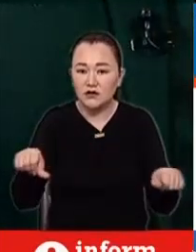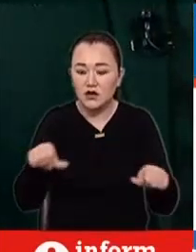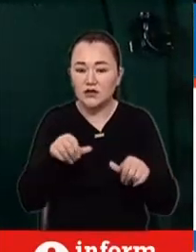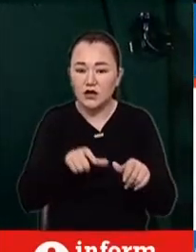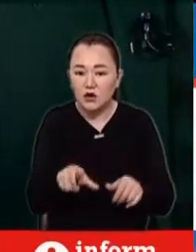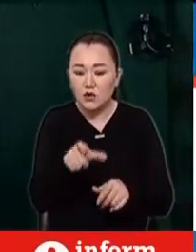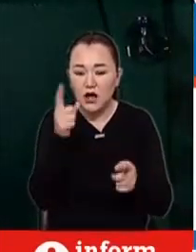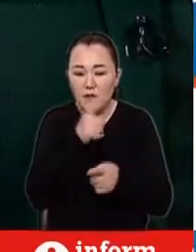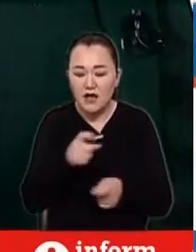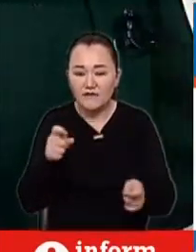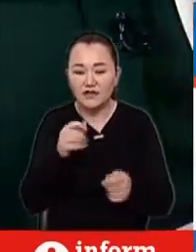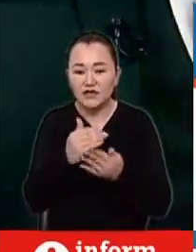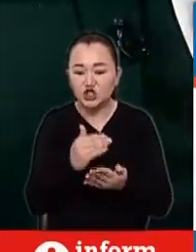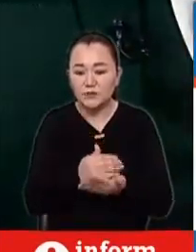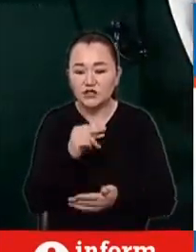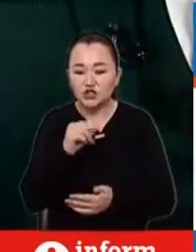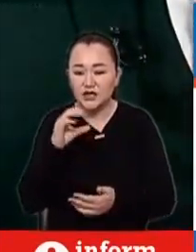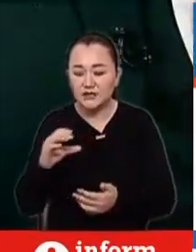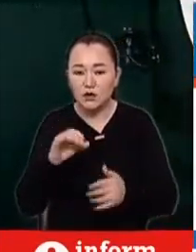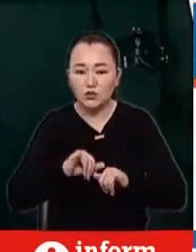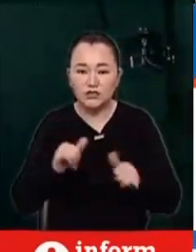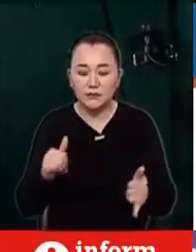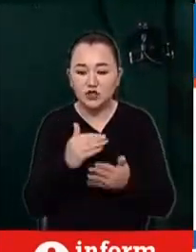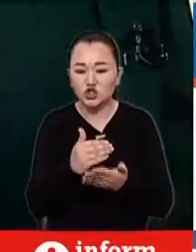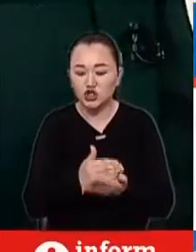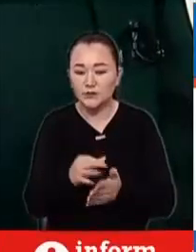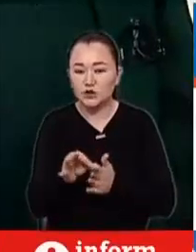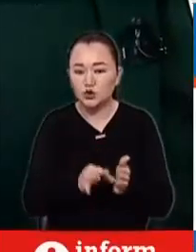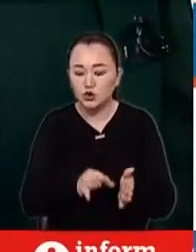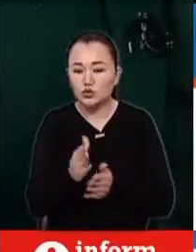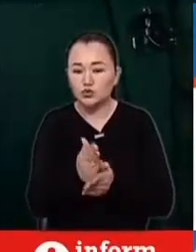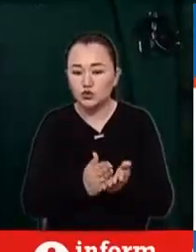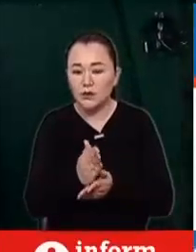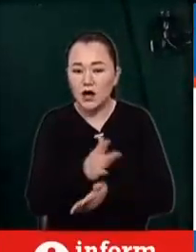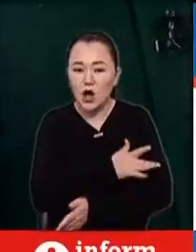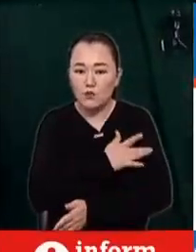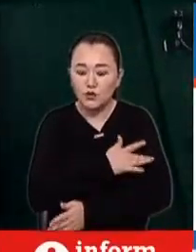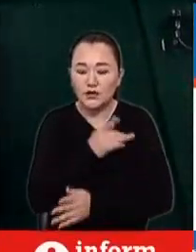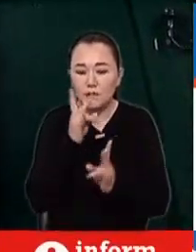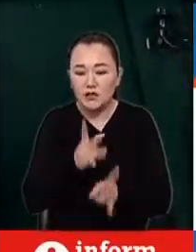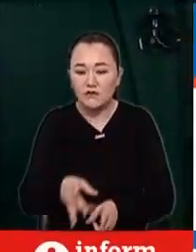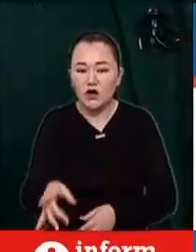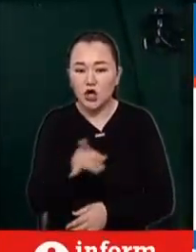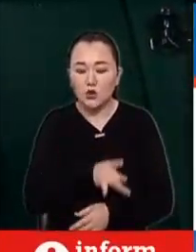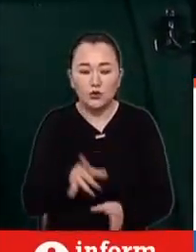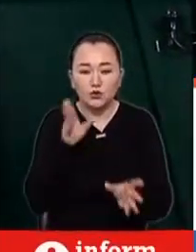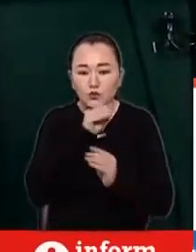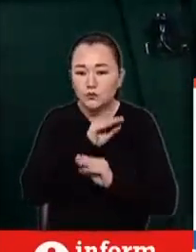объявлен режим ЧС. В усиленном режиме работают экстренные службы и коммунальщики. Из пострадавших районов не